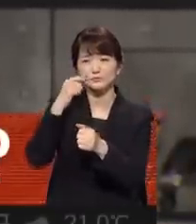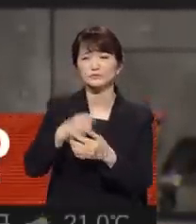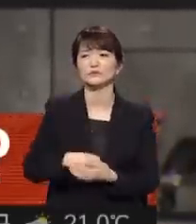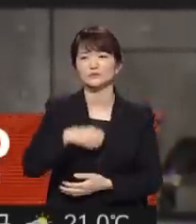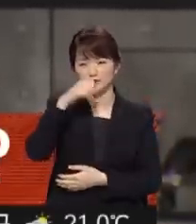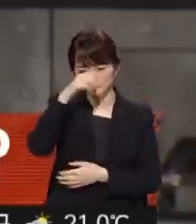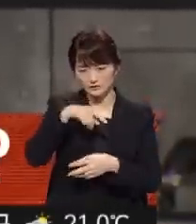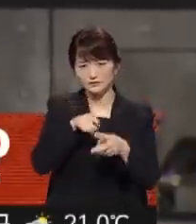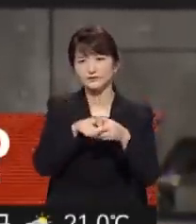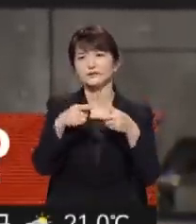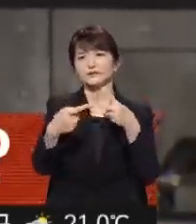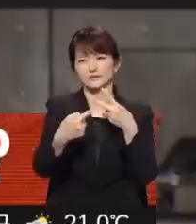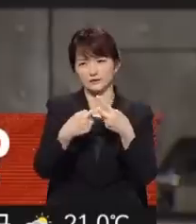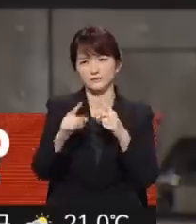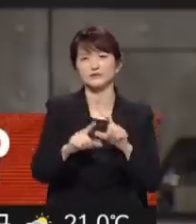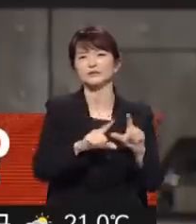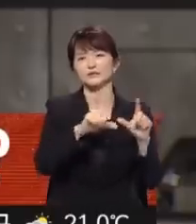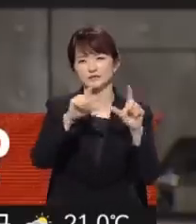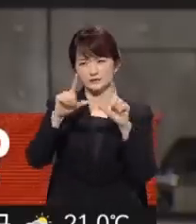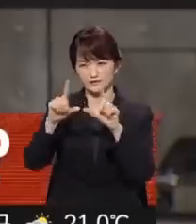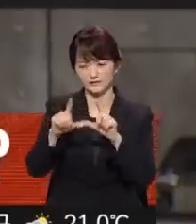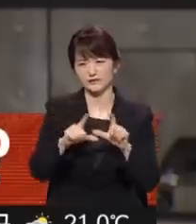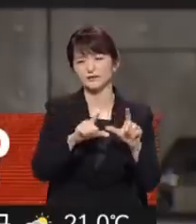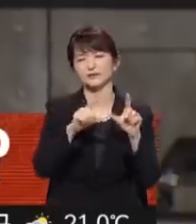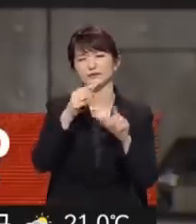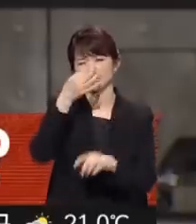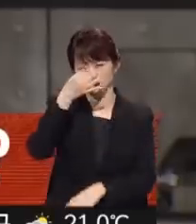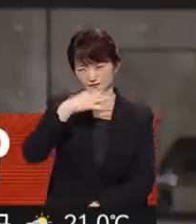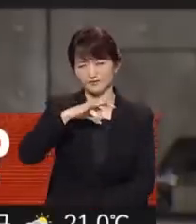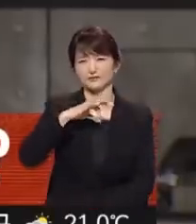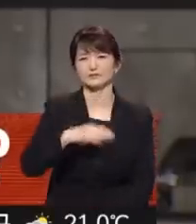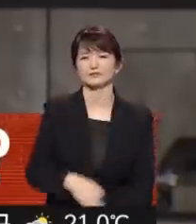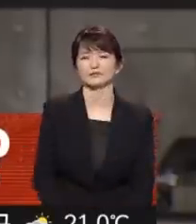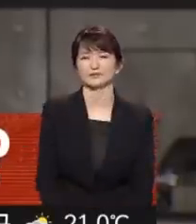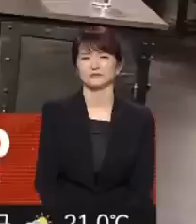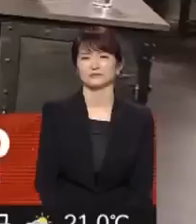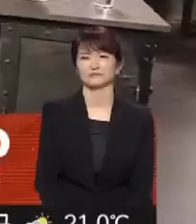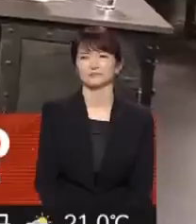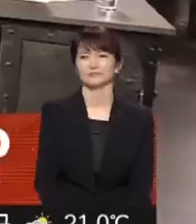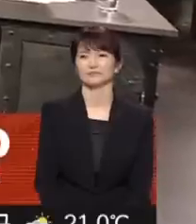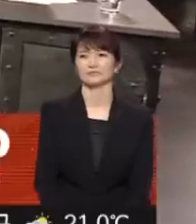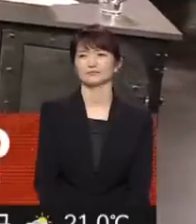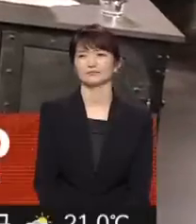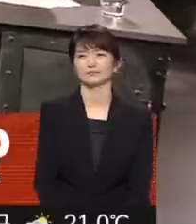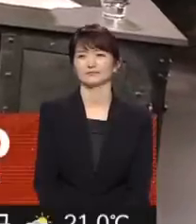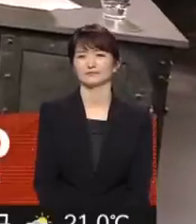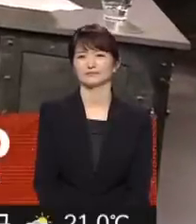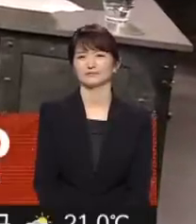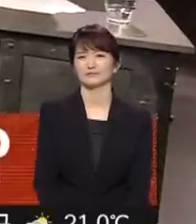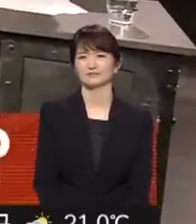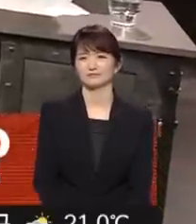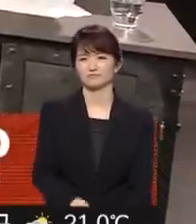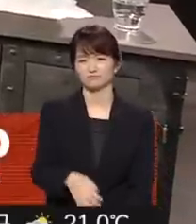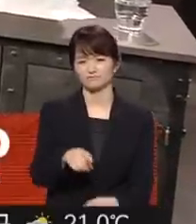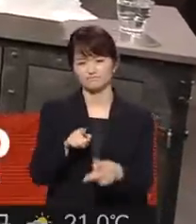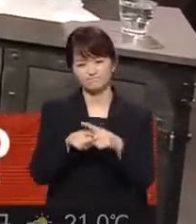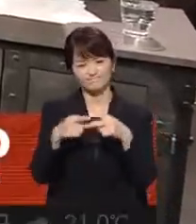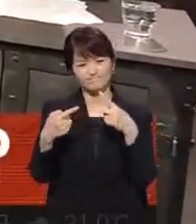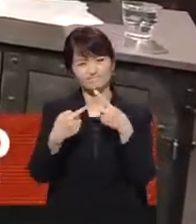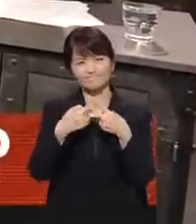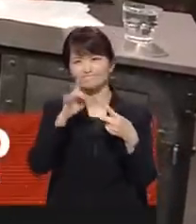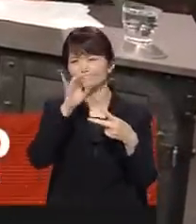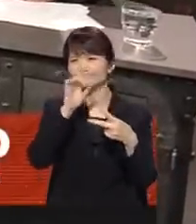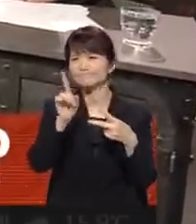그냥 이해하시며 사는 것이 잘 말을 바람한 거죠. 이해하세요 그냥. 네. 팀장님 근데 이해가 안 되신다는 거잖아요. 야